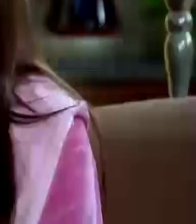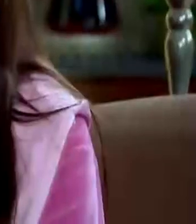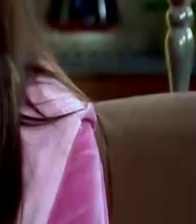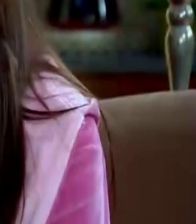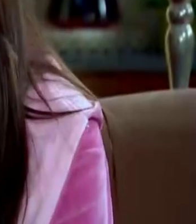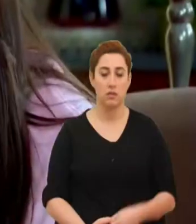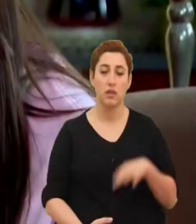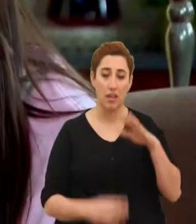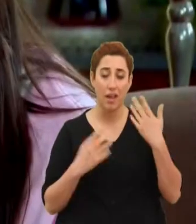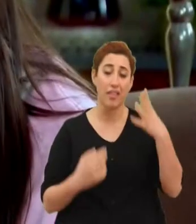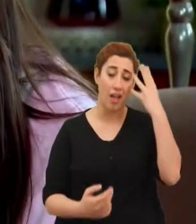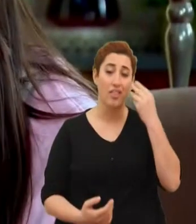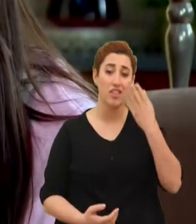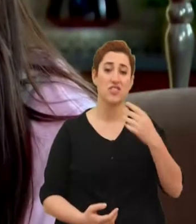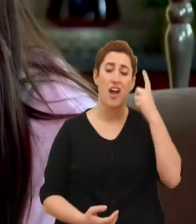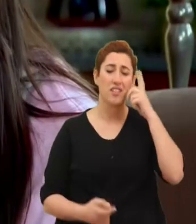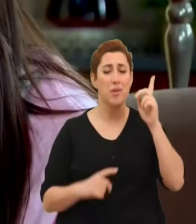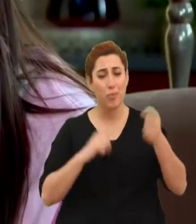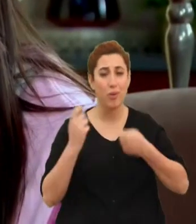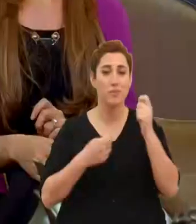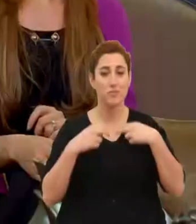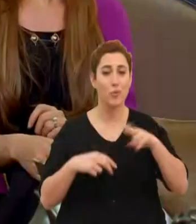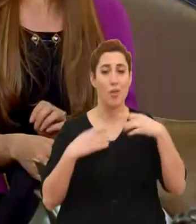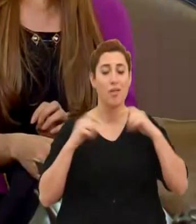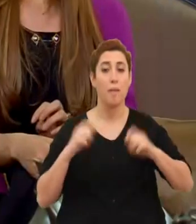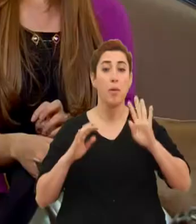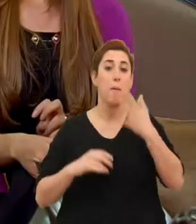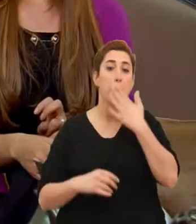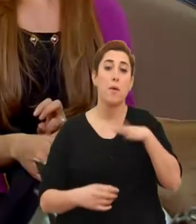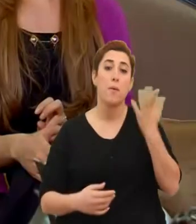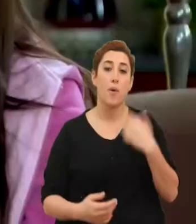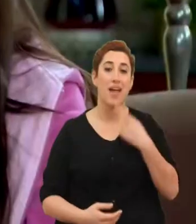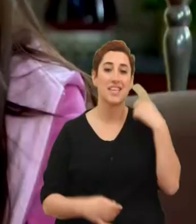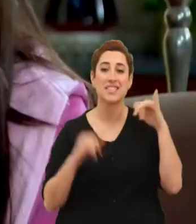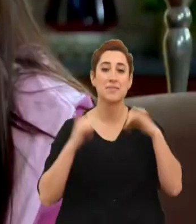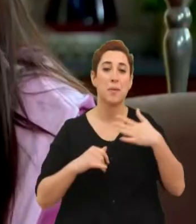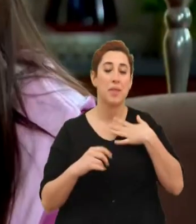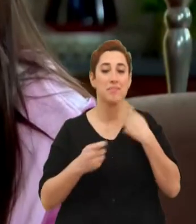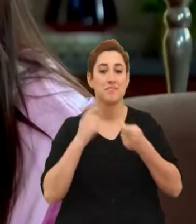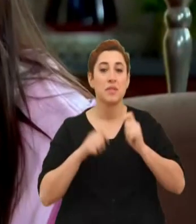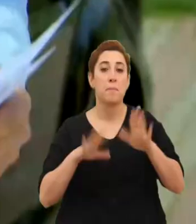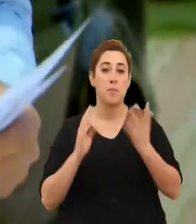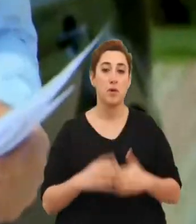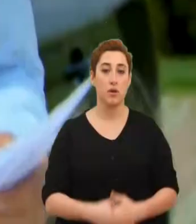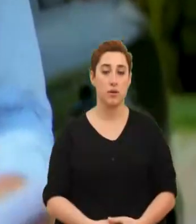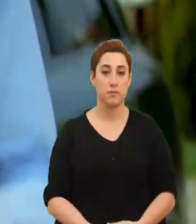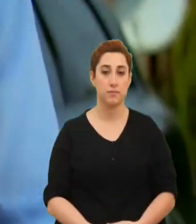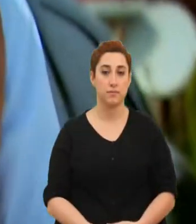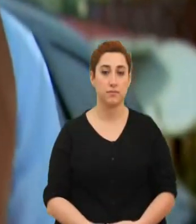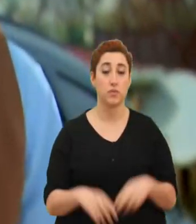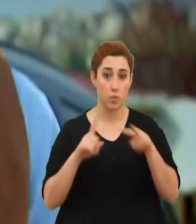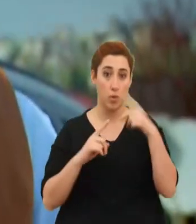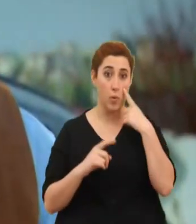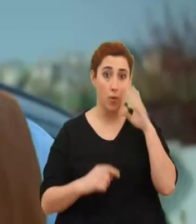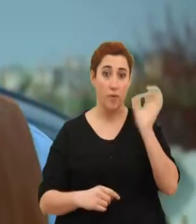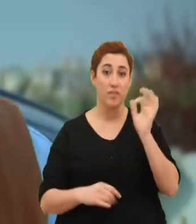Ana döndük. Hani anlayacağınız, aklıma gelen her şeyi denedim. Ama yok. Eskisi gibi benimle ilgilenmiyor. Nurhan'ı görüyorsun